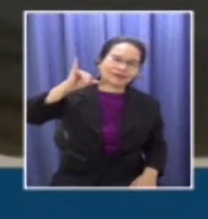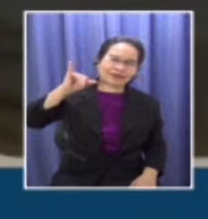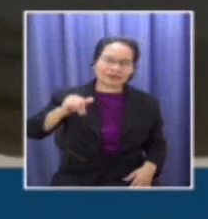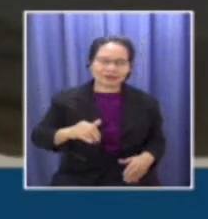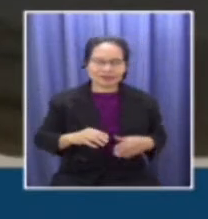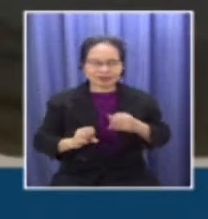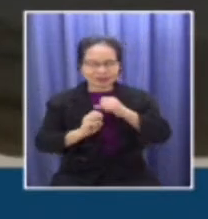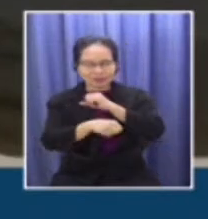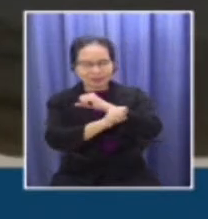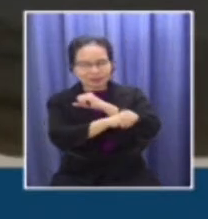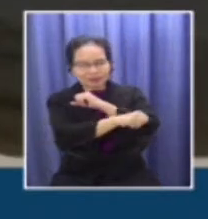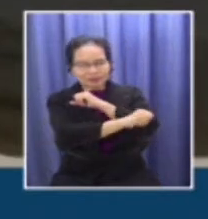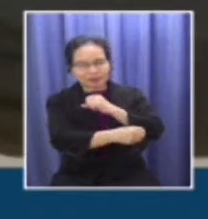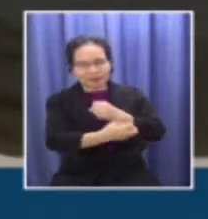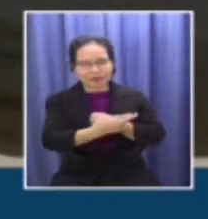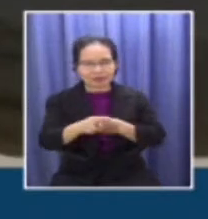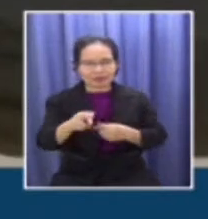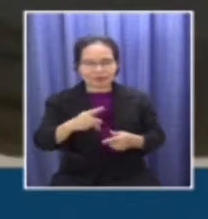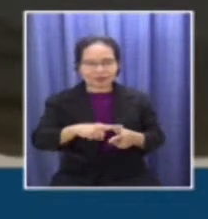na mprɛko